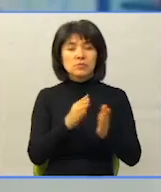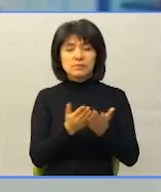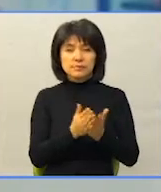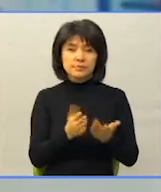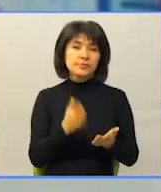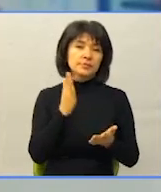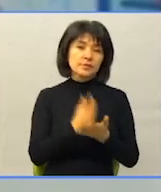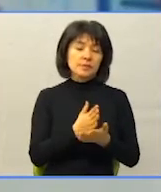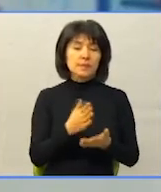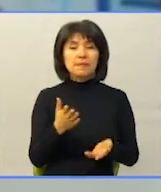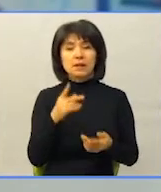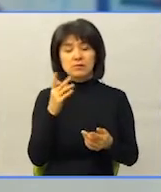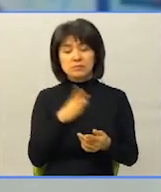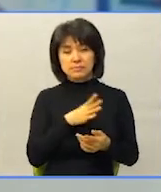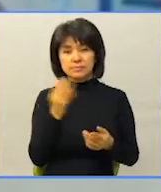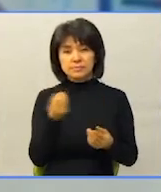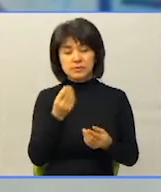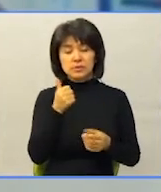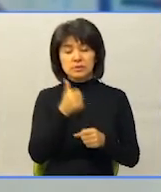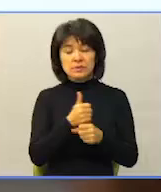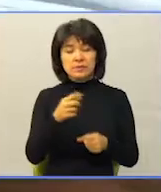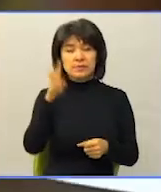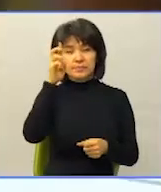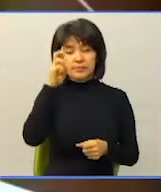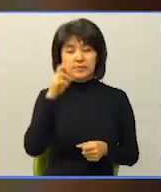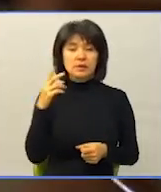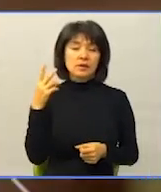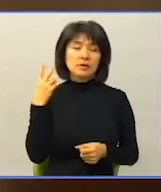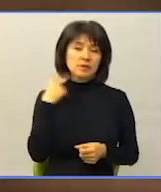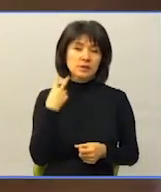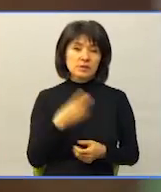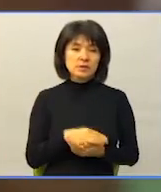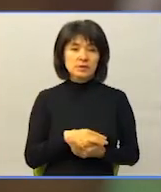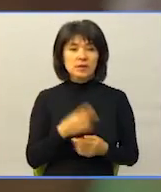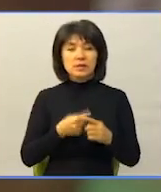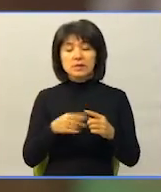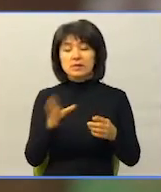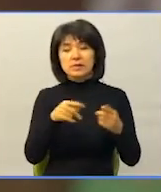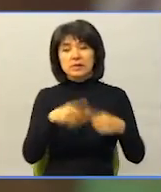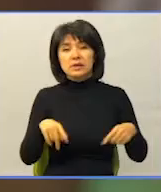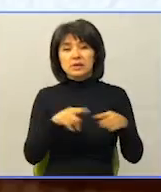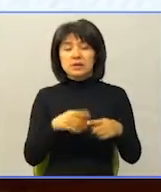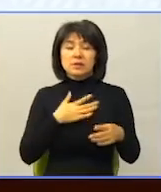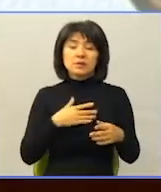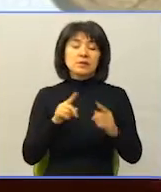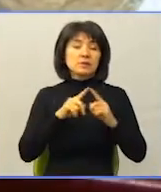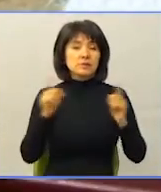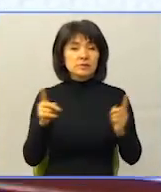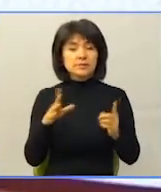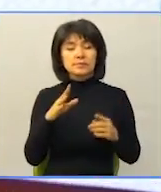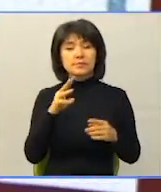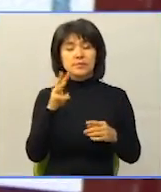ақыш президенті Дональд Трамптан алған алғыс хаты еді. Ұйымдастырушылар дәстүрлі түрде еліміздің үздік оқушы,